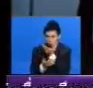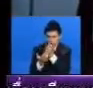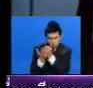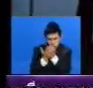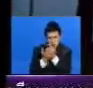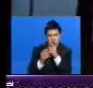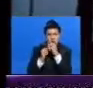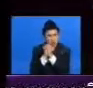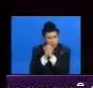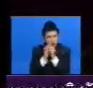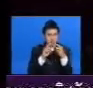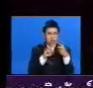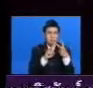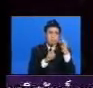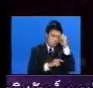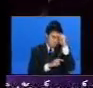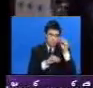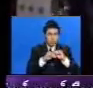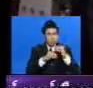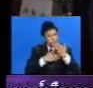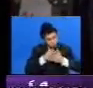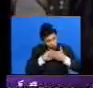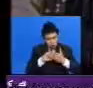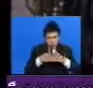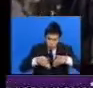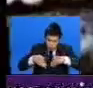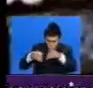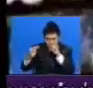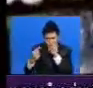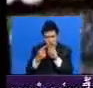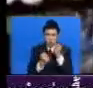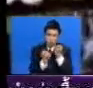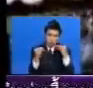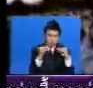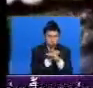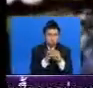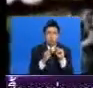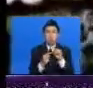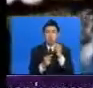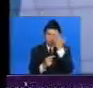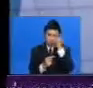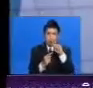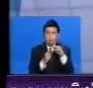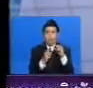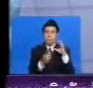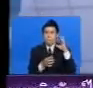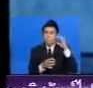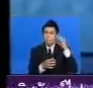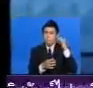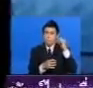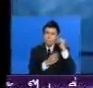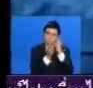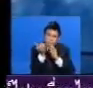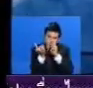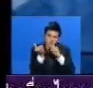ให้มากขึ้นอาจเป็นการสร้างทางรถไฟหรือทำถนนเชื่อมต่อกันเพราะนอกจากจะช่วยให้อาเซียนเชื่อมโยงเข้ากับจีนและอินเดีย